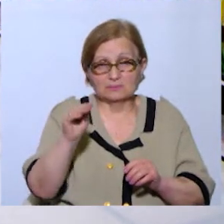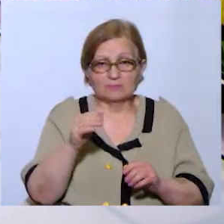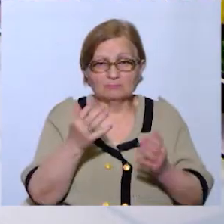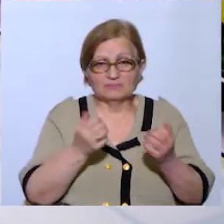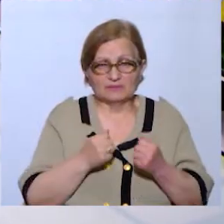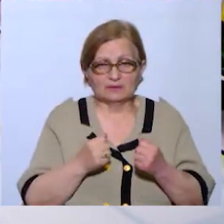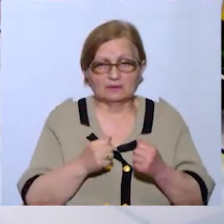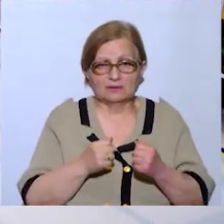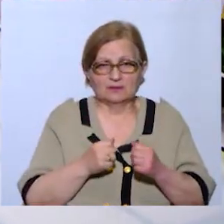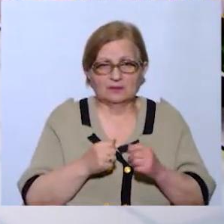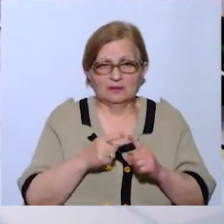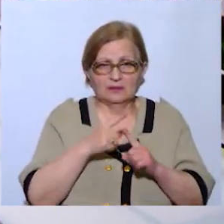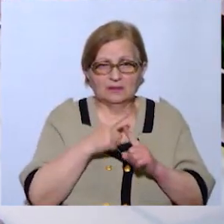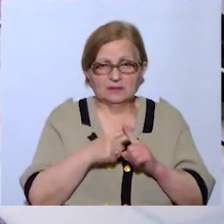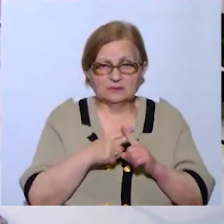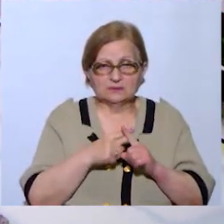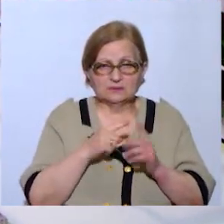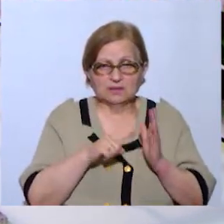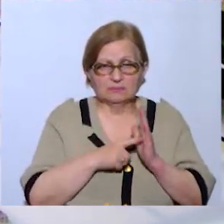მიიღება X გამრავლებული